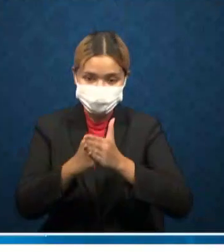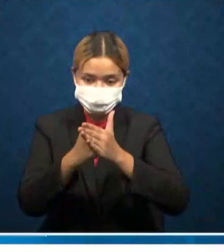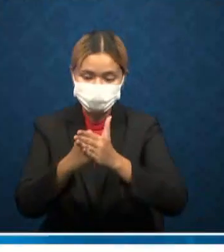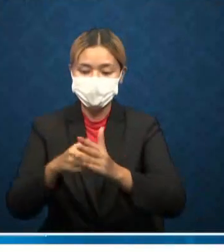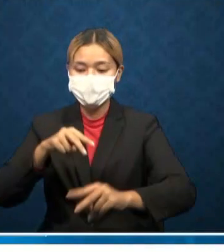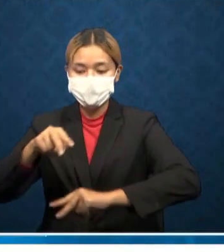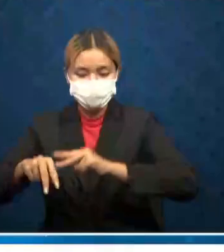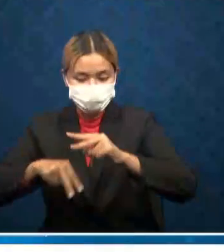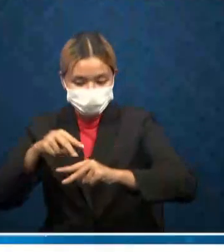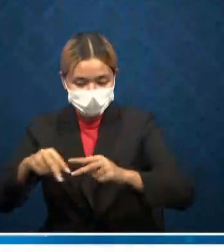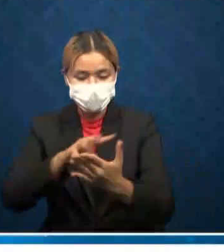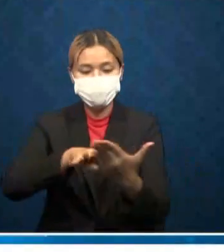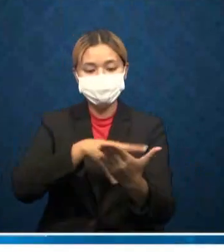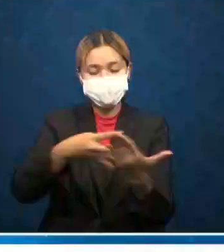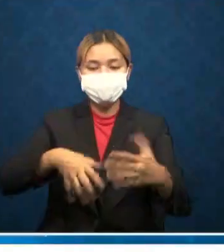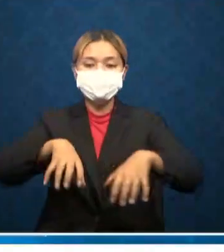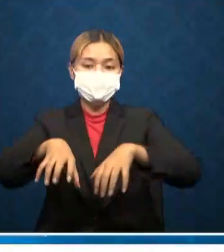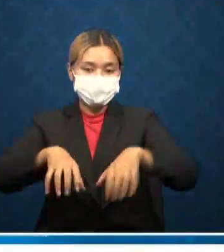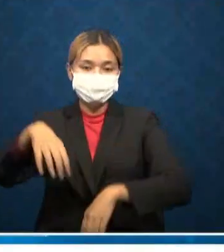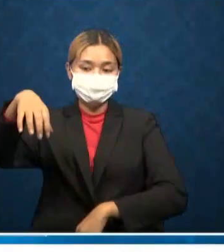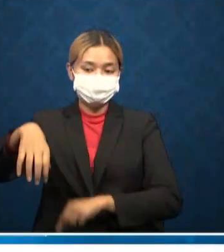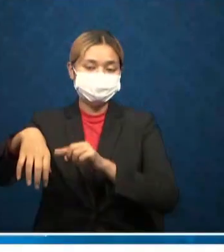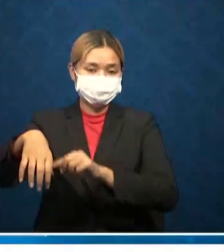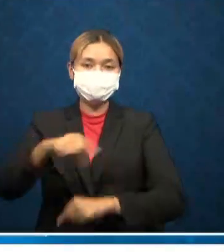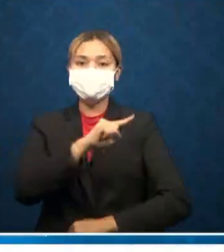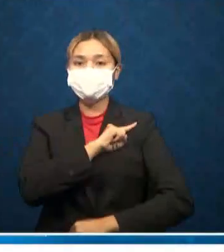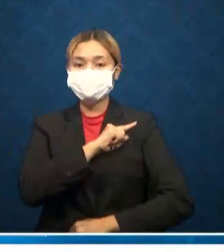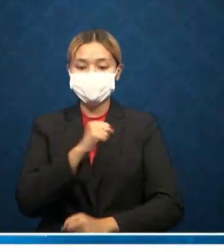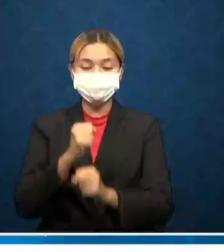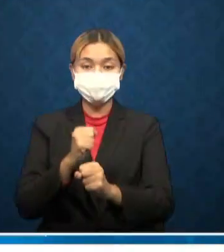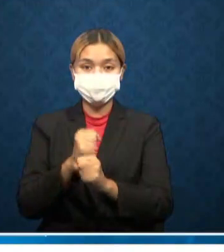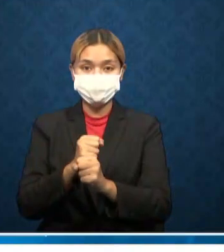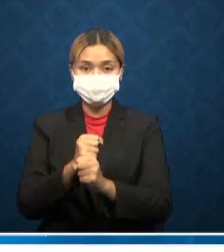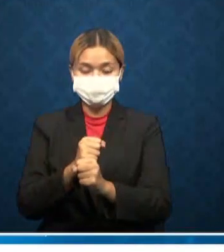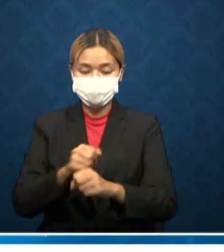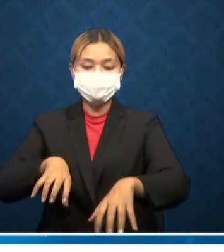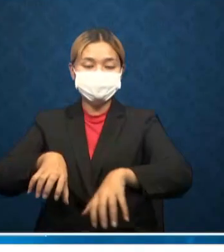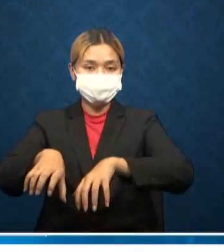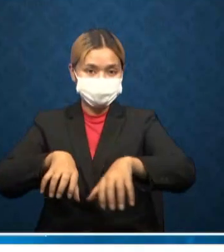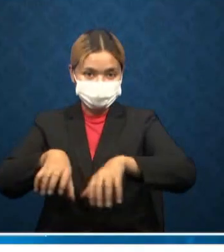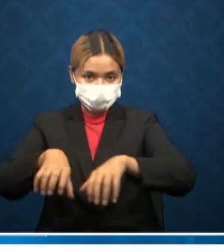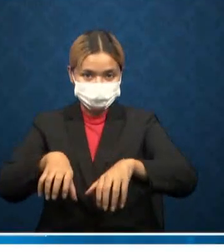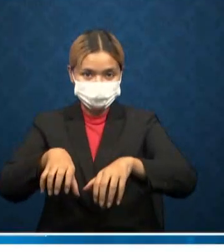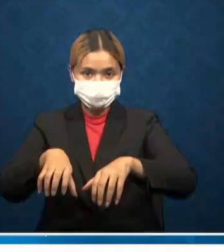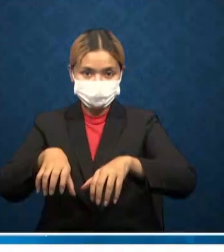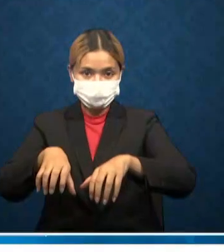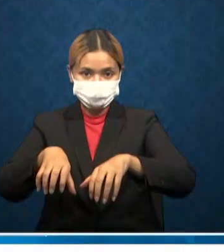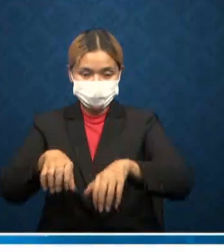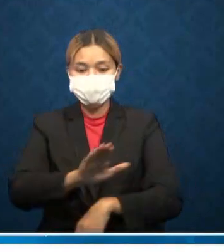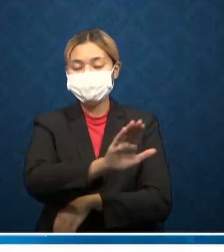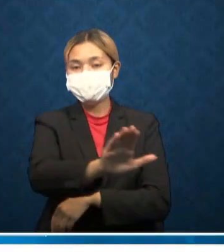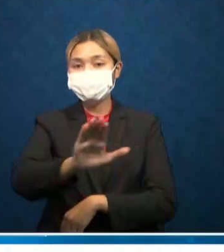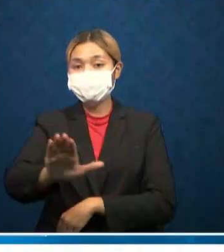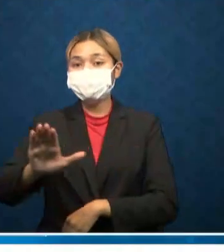ที่ที่จะต้องมีสำนักงานไรภาคีศิลปะวัฒนธรรมและภาคีเครือข่ายระดับพื้นที่